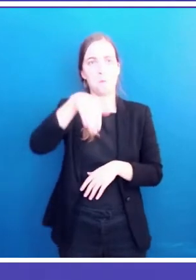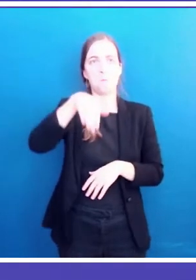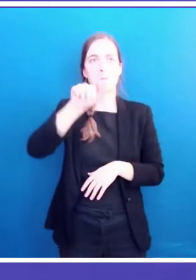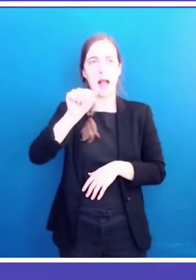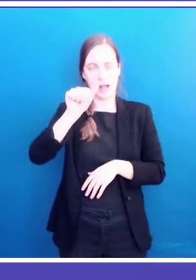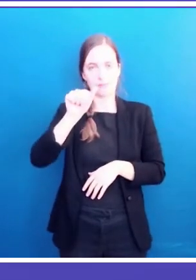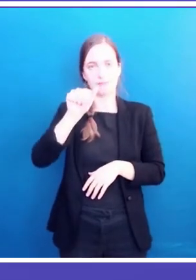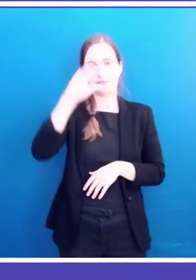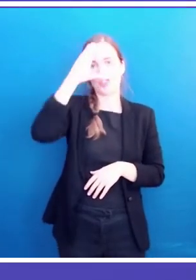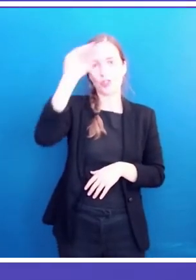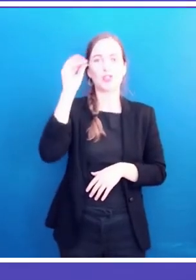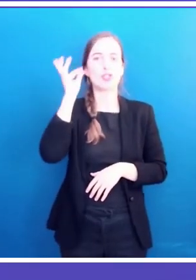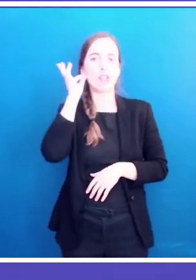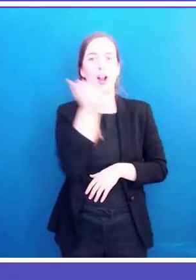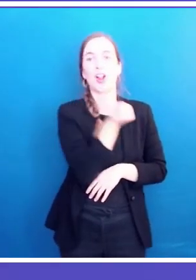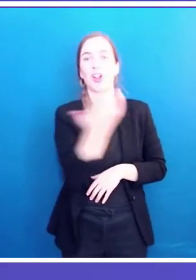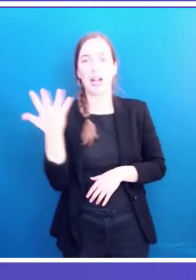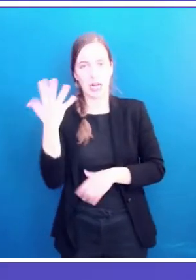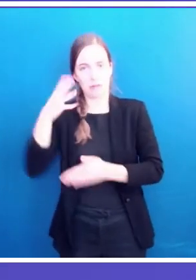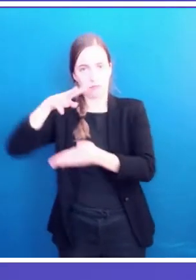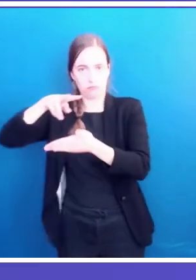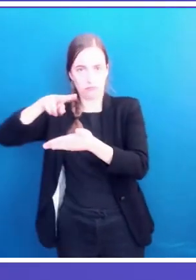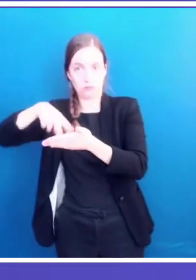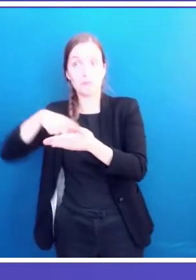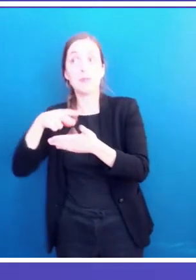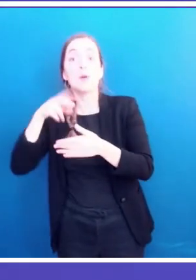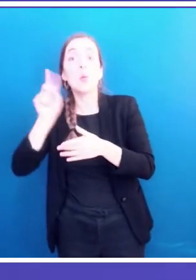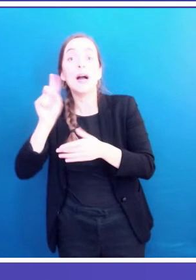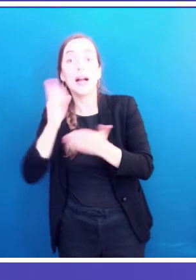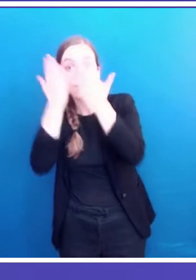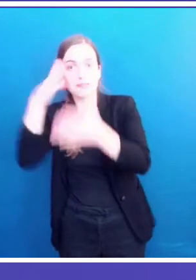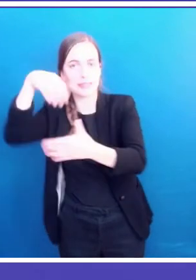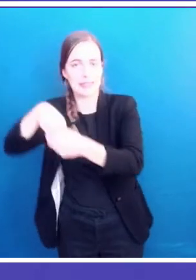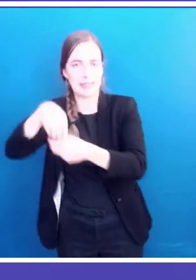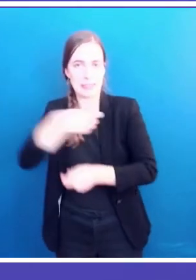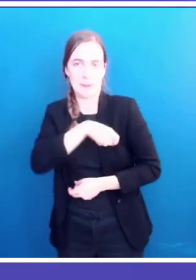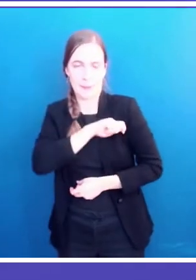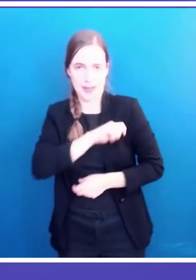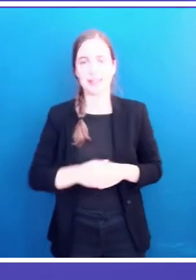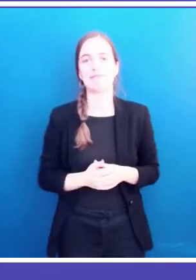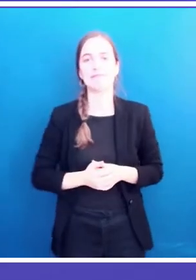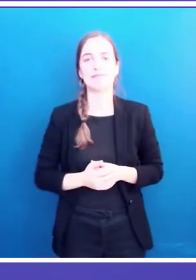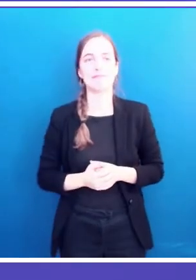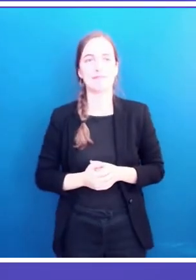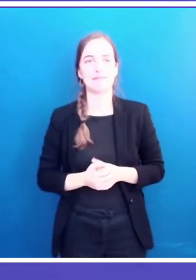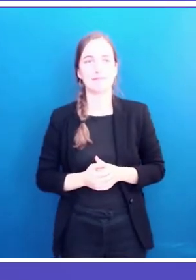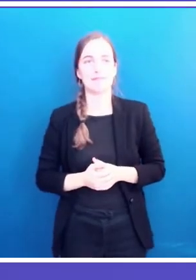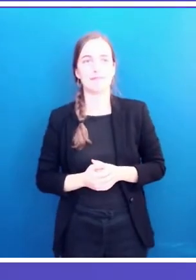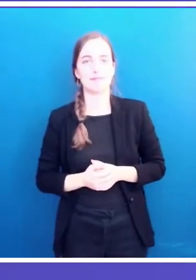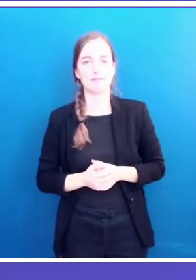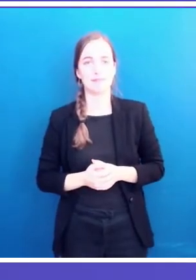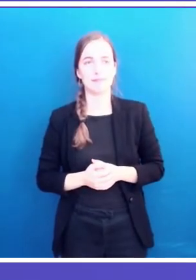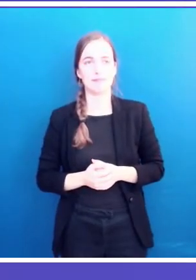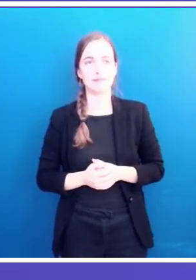المستوى بين الجنسين. هي أيضا بروفيسورة في المدرسة الوطنية للعلوم التطبيقية في تطوان